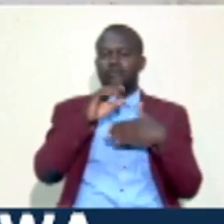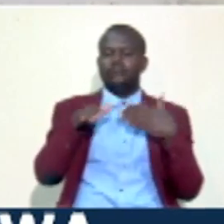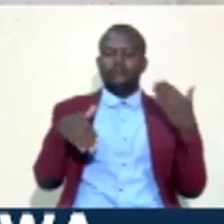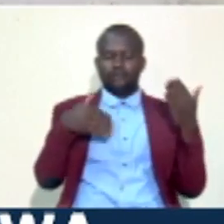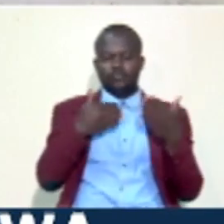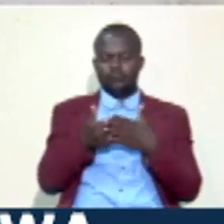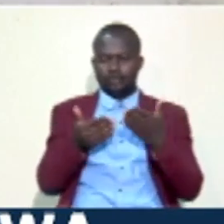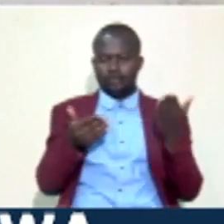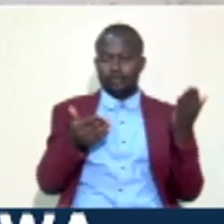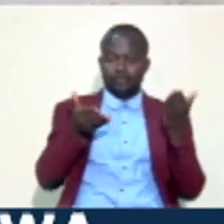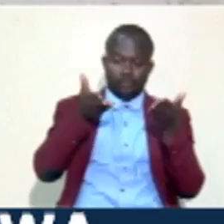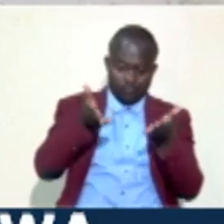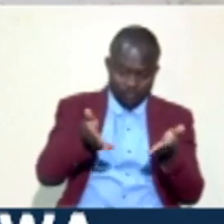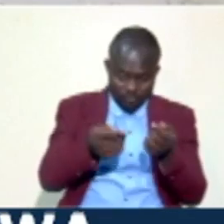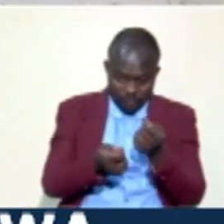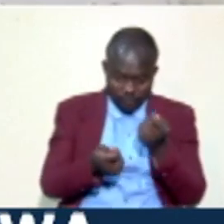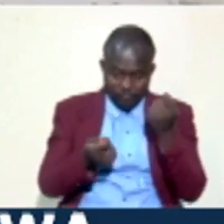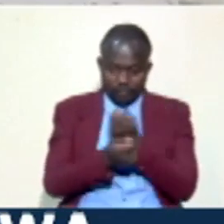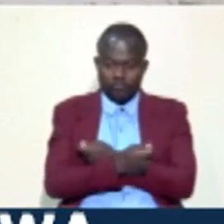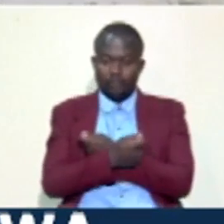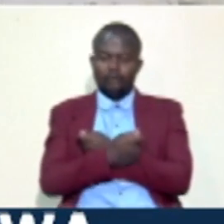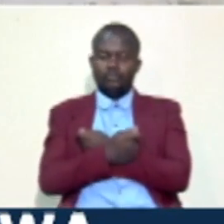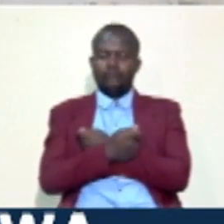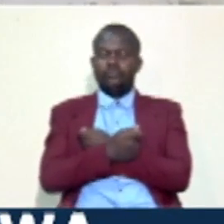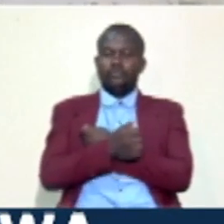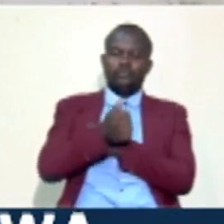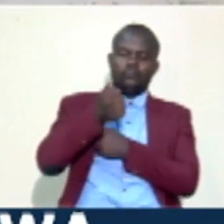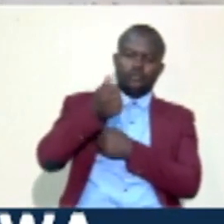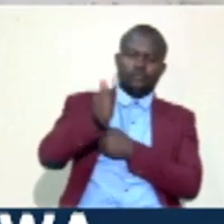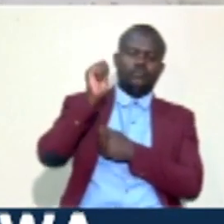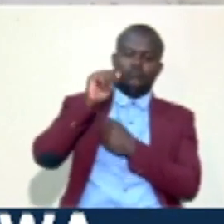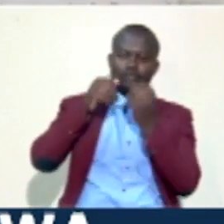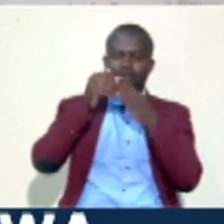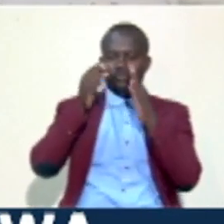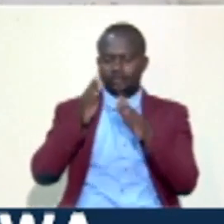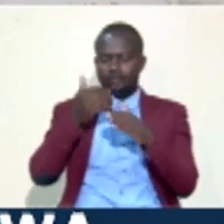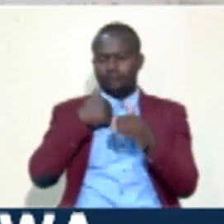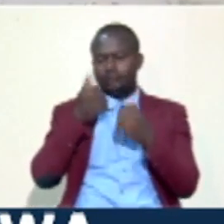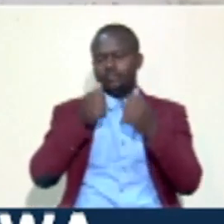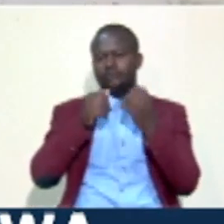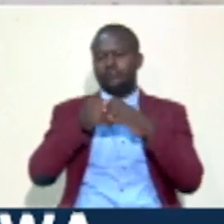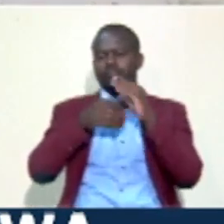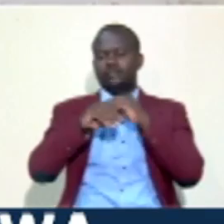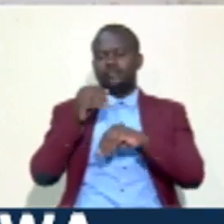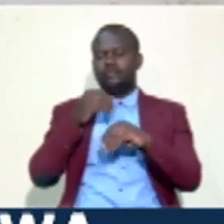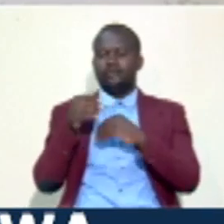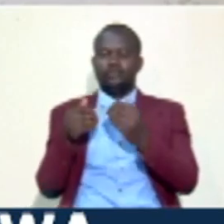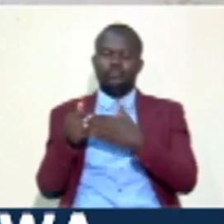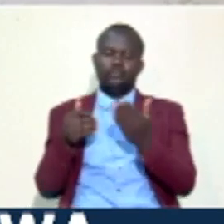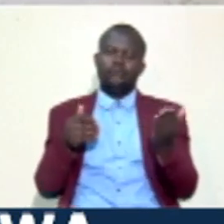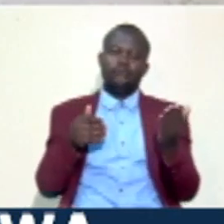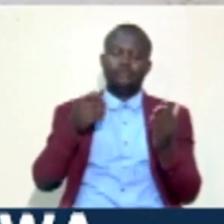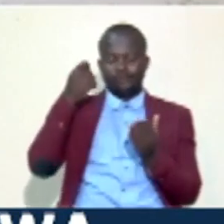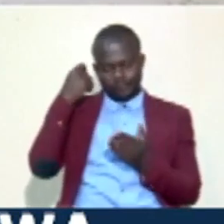n'ikinyabiziga kikaba cyarahinduye nyiracyo, kuko byose birashoboka. Umuntu ashobora kuba yarafite ikinyabiziga akakigurisha, icyo